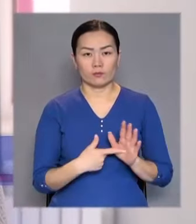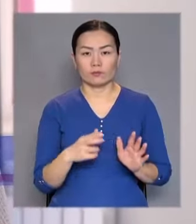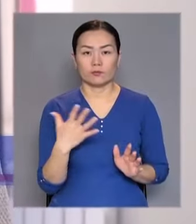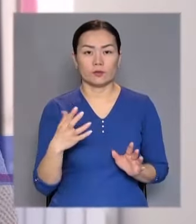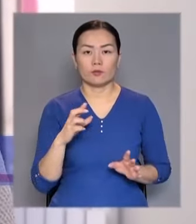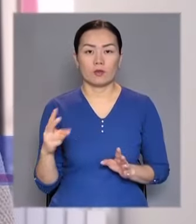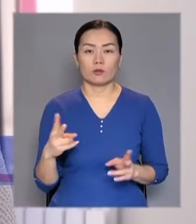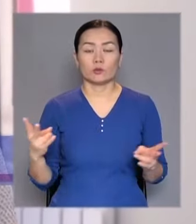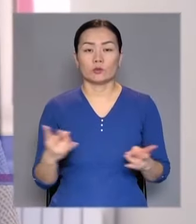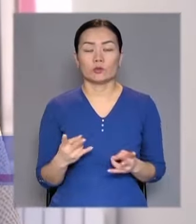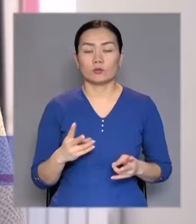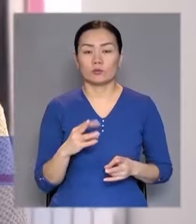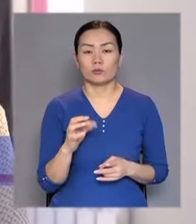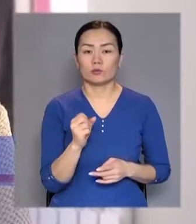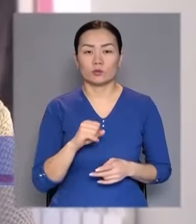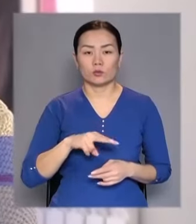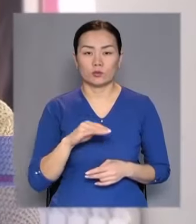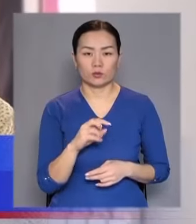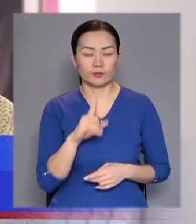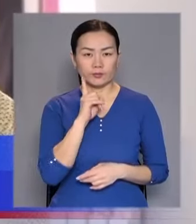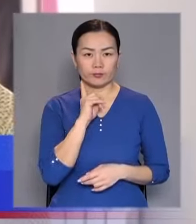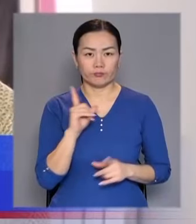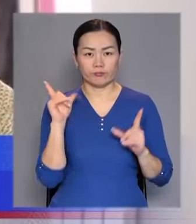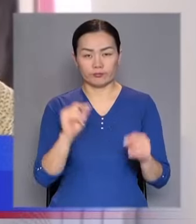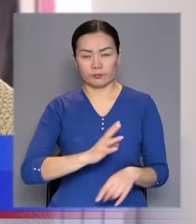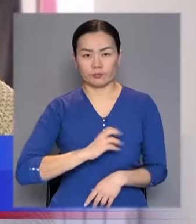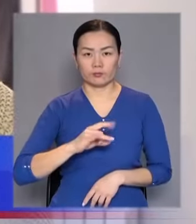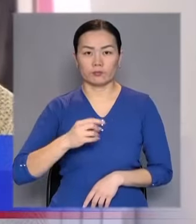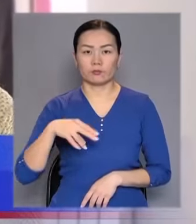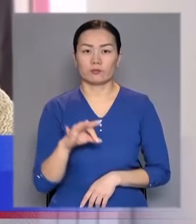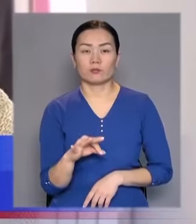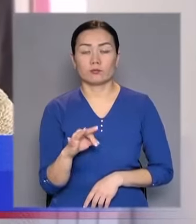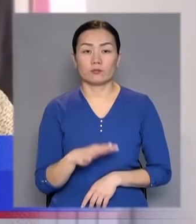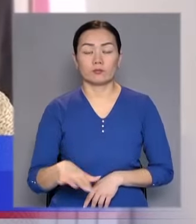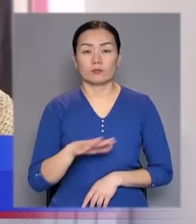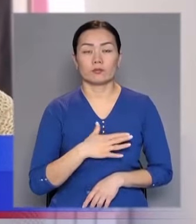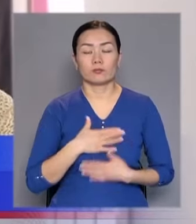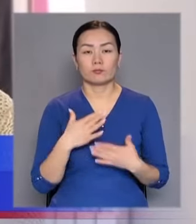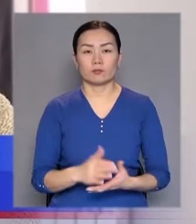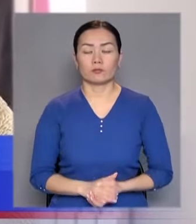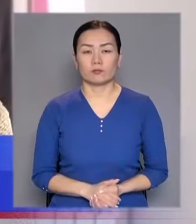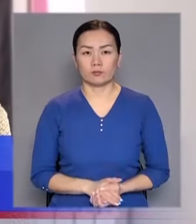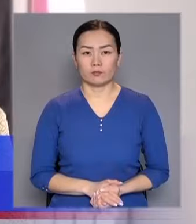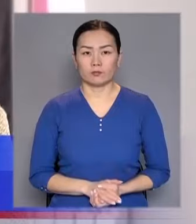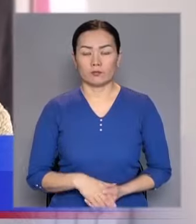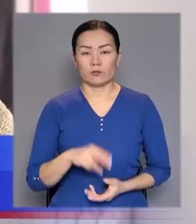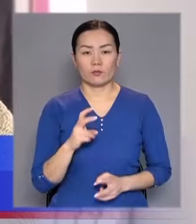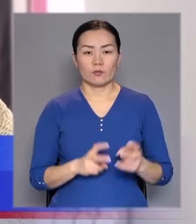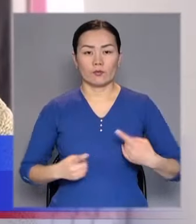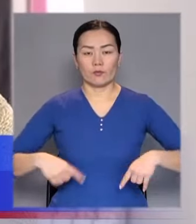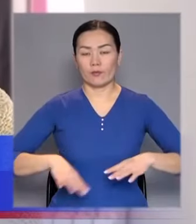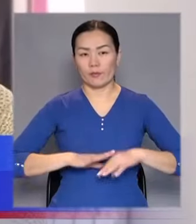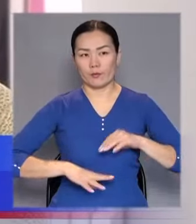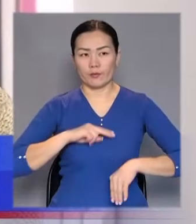керек. Мұхамбет қызы Ұлжан деген студентіміз жібердік. Colorado School of Mines деп айтамыз, немесе Colorado Таукен